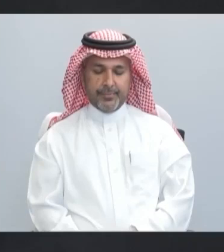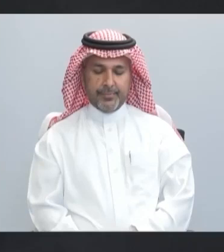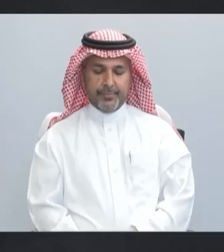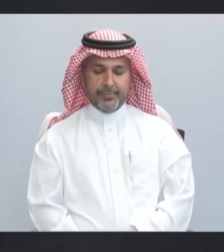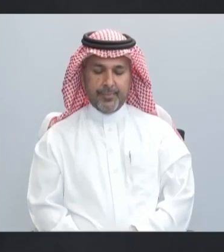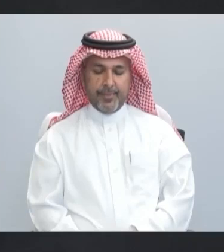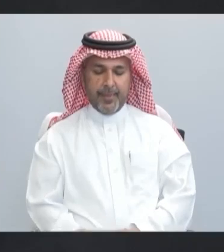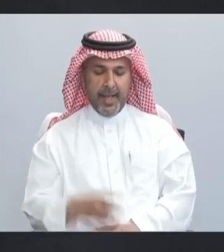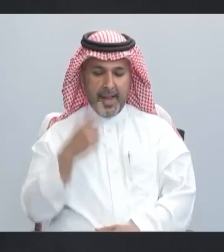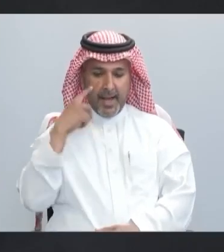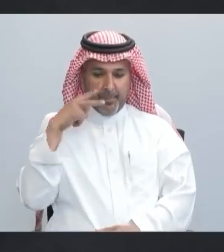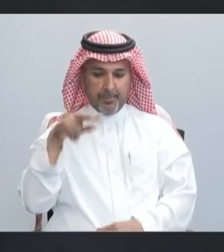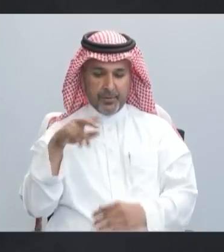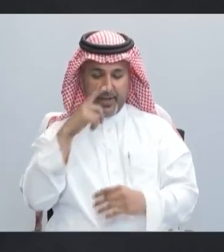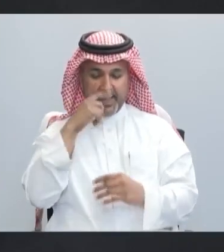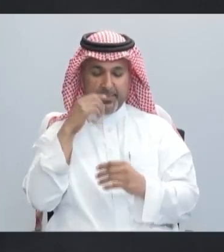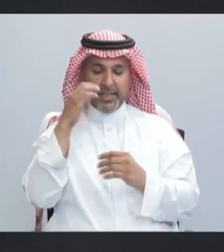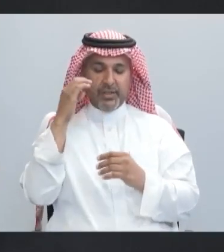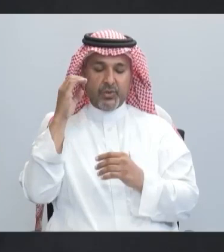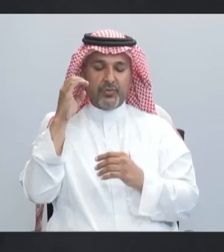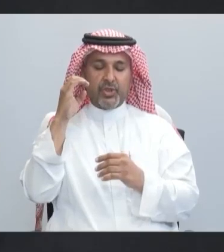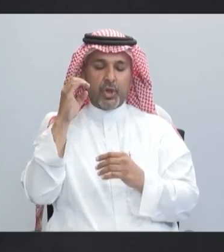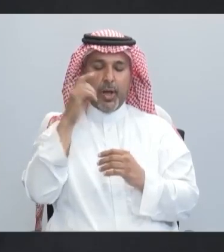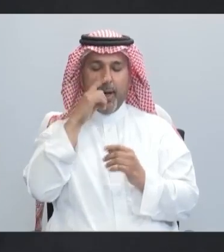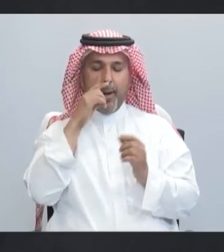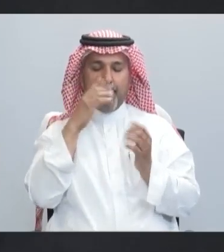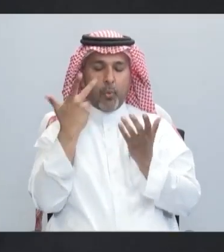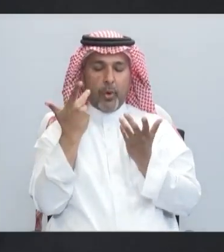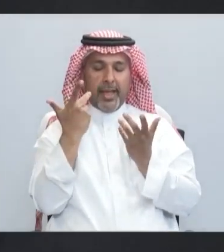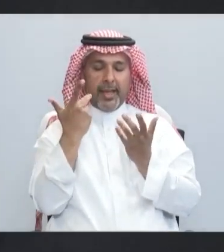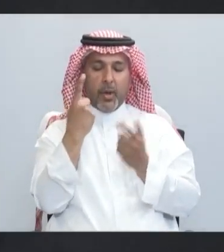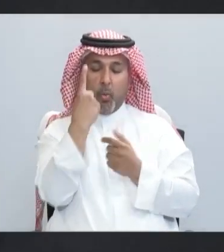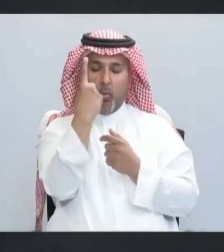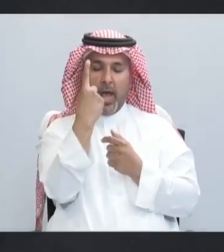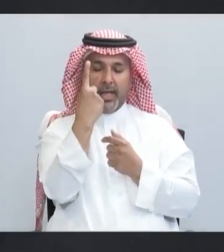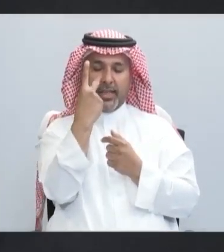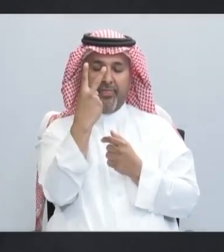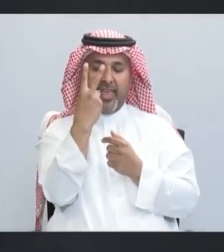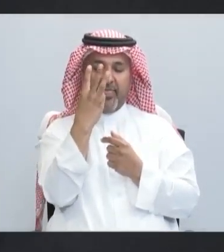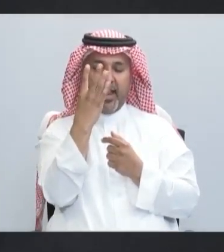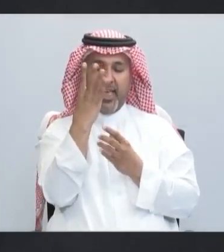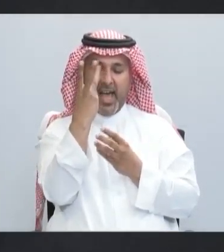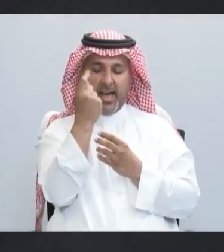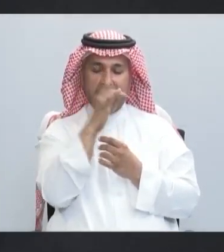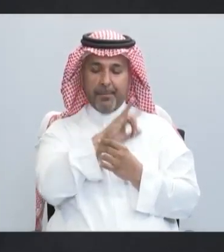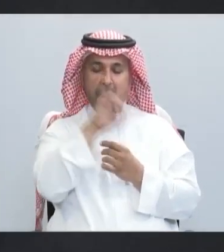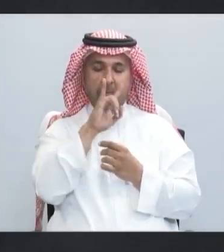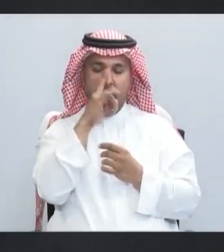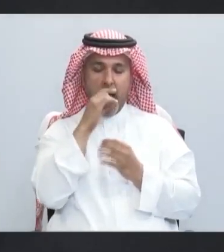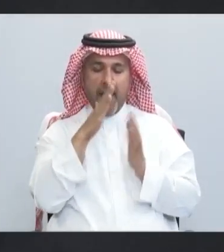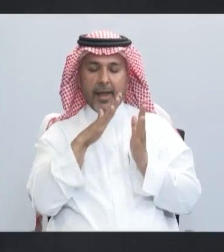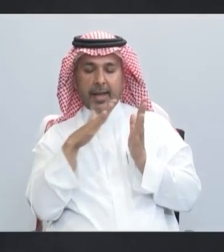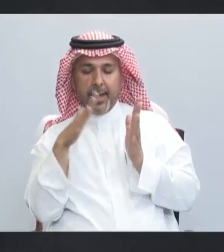المتباينه مشكلتها انها حلها عباره عن فتره ف قد تكون هذه الفتره تخرج على اعداد لا